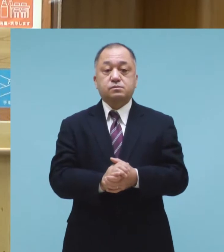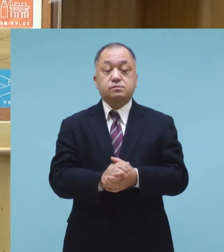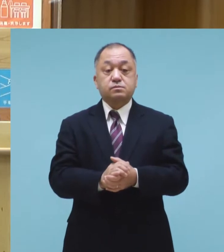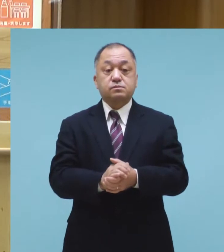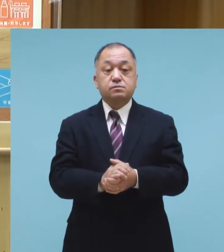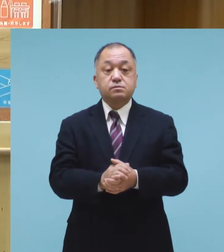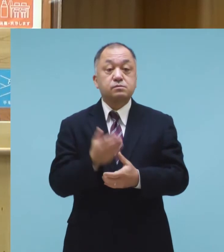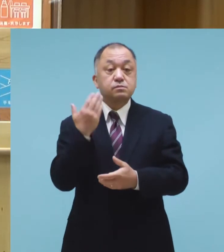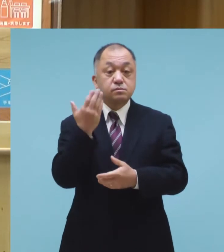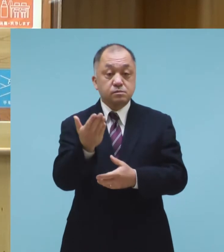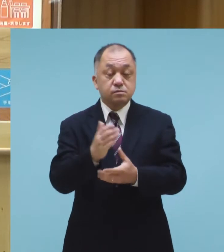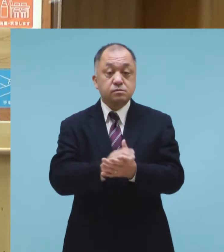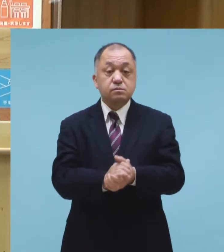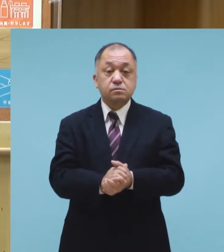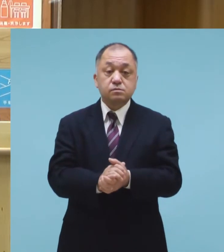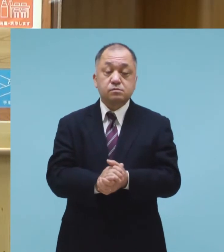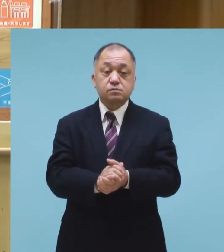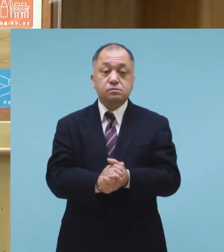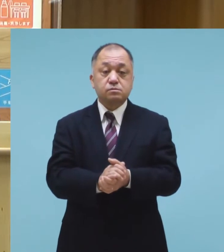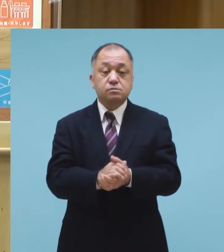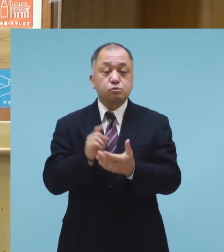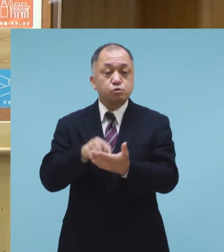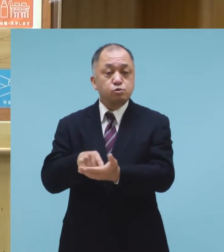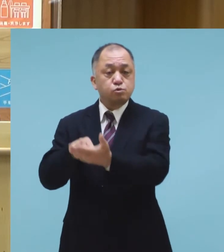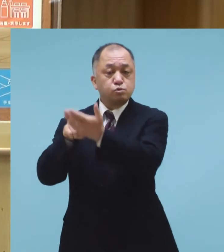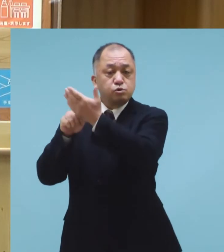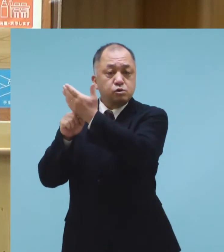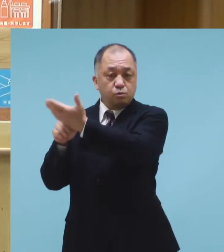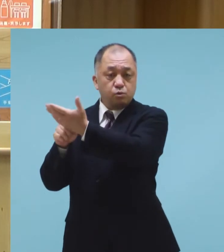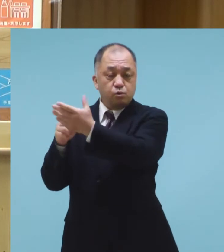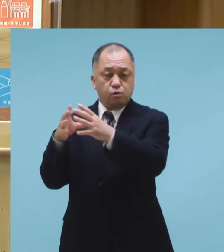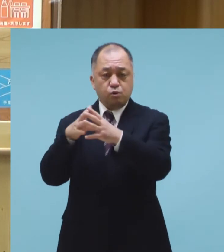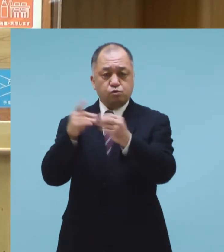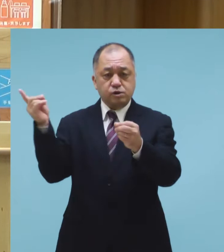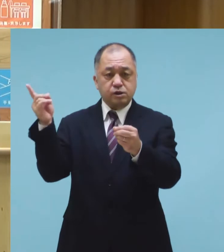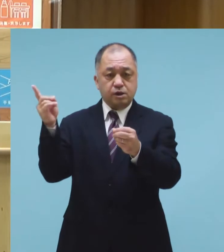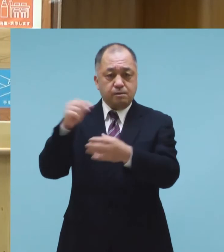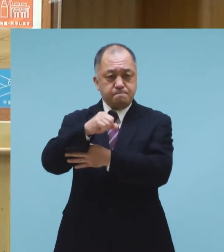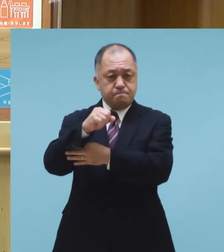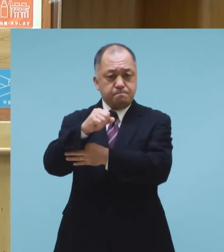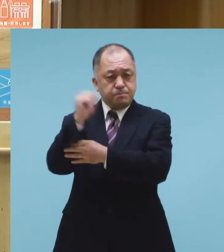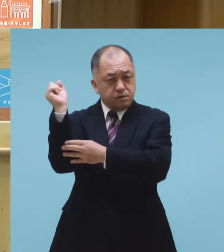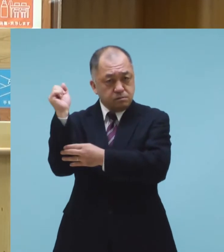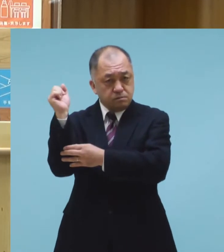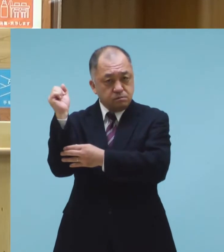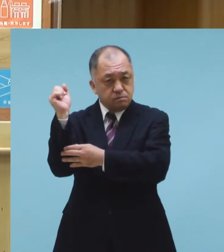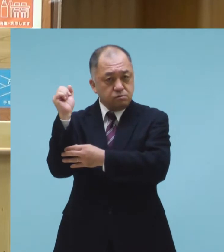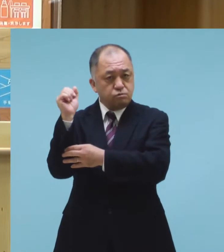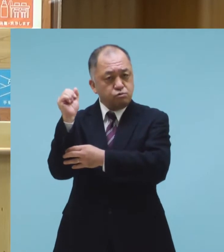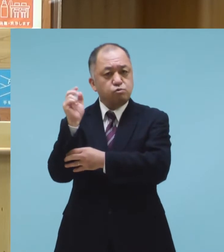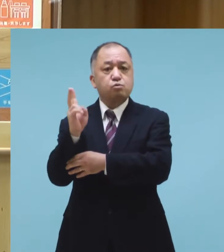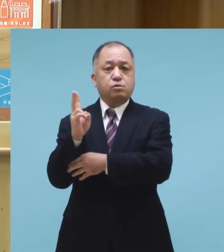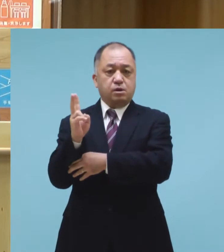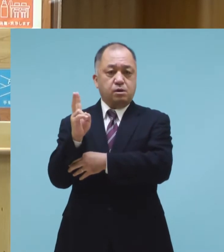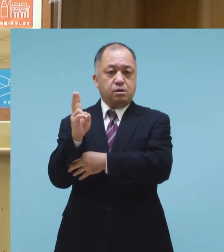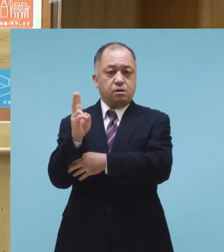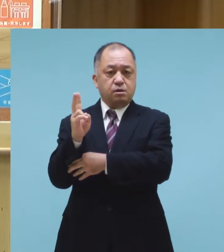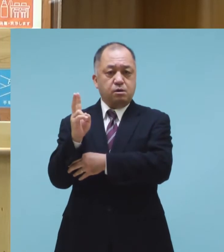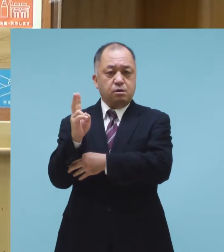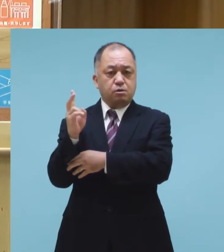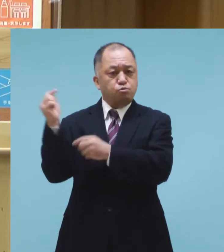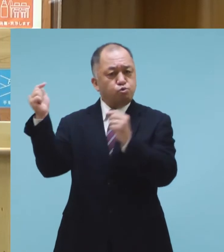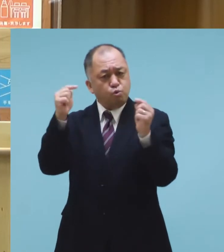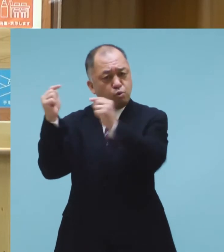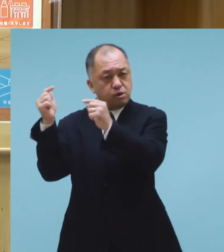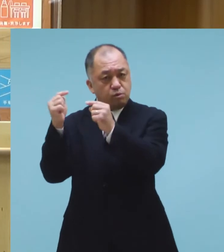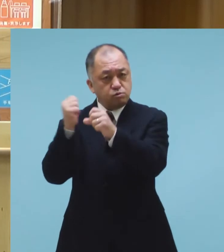その要請をしても国が受け入れてくれないような、そういう協議がなされているということなんでし